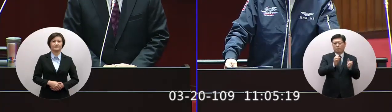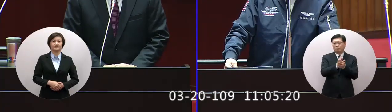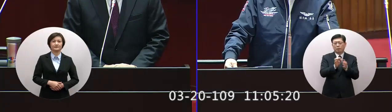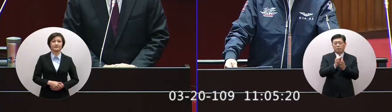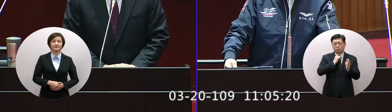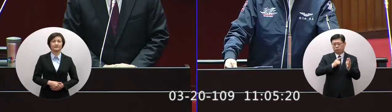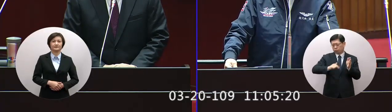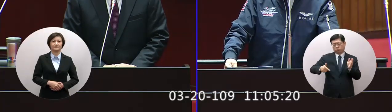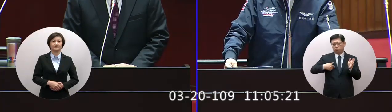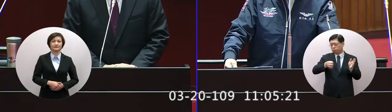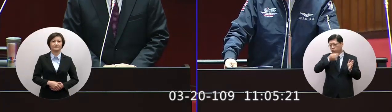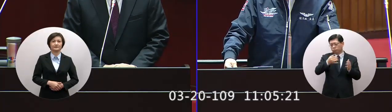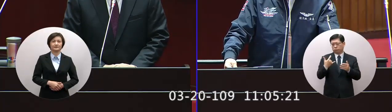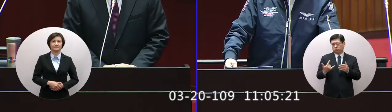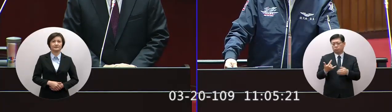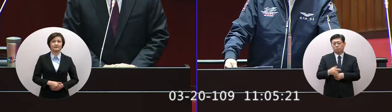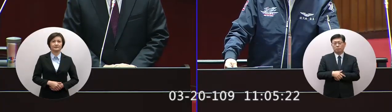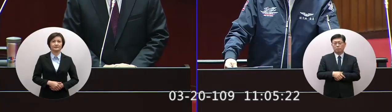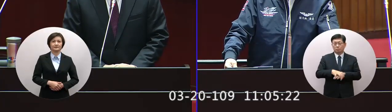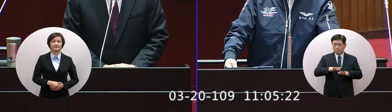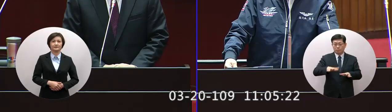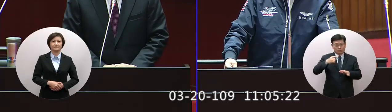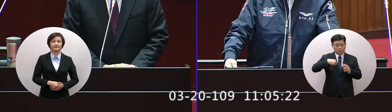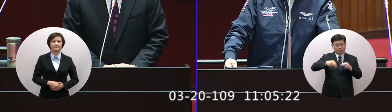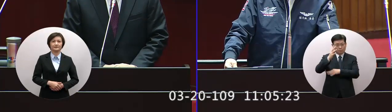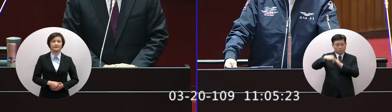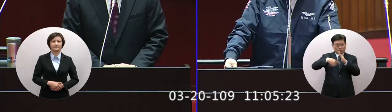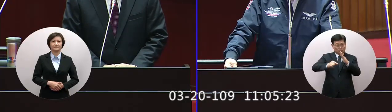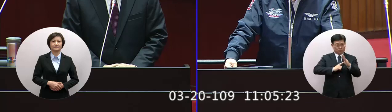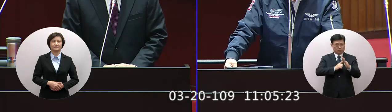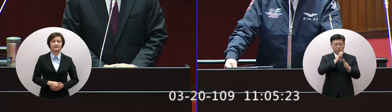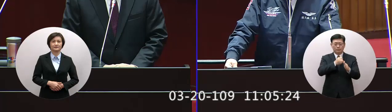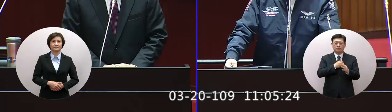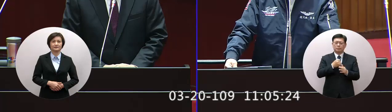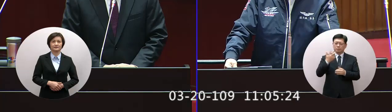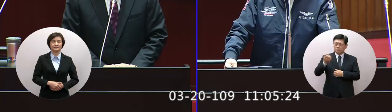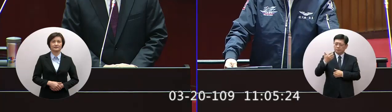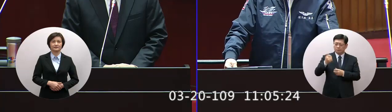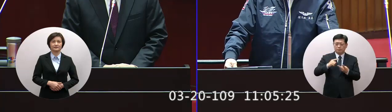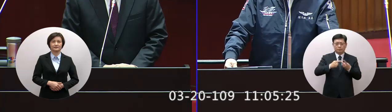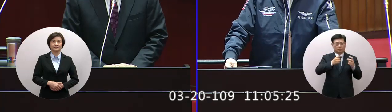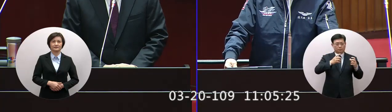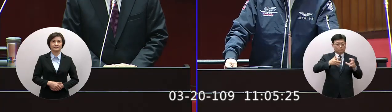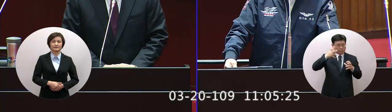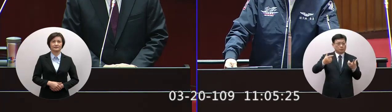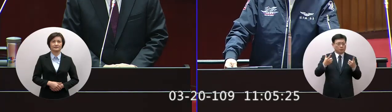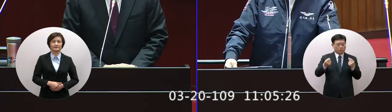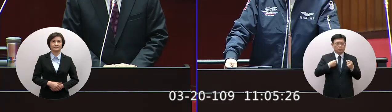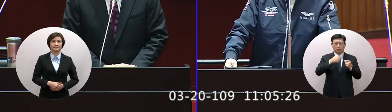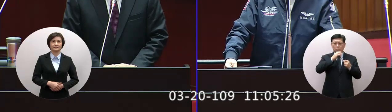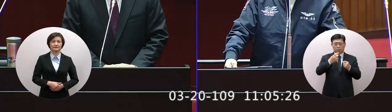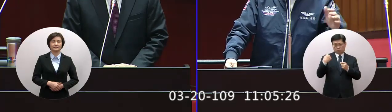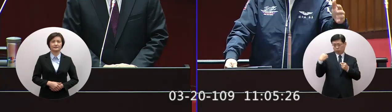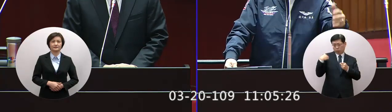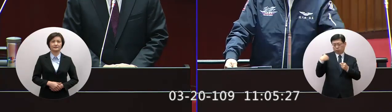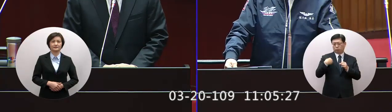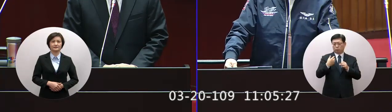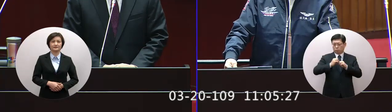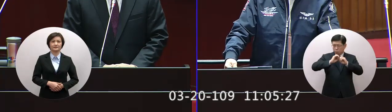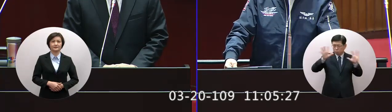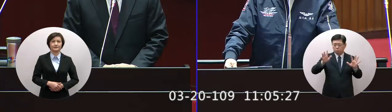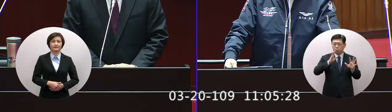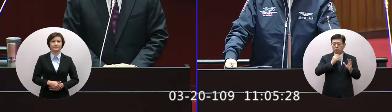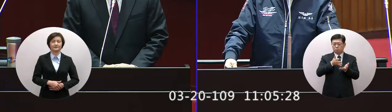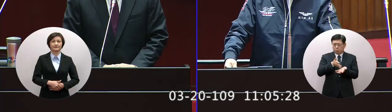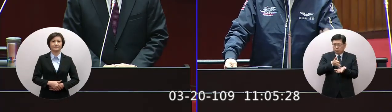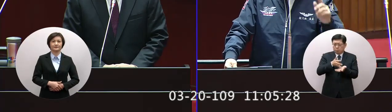好，我们货物非常充足。那但是呢，我想除了行政院非常苦口婆心，总统也用回廊谈话非常的安定民心